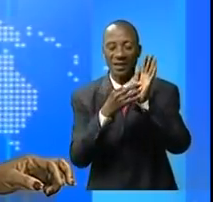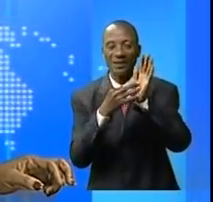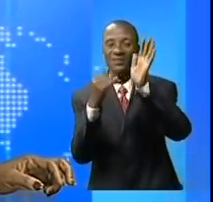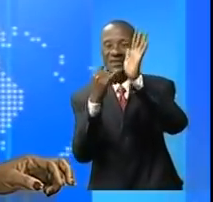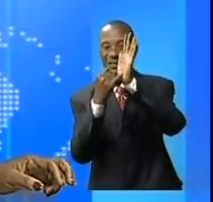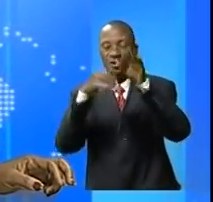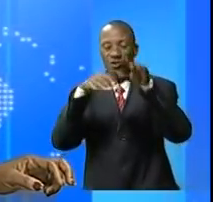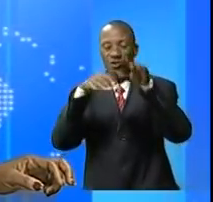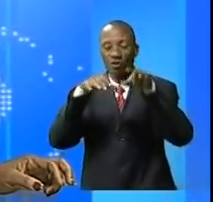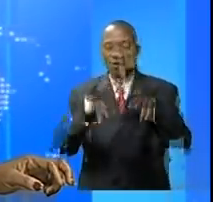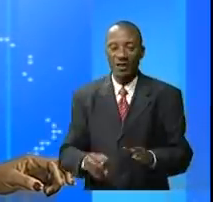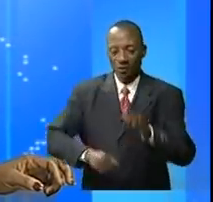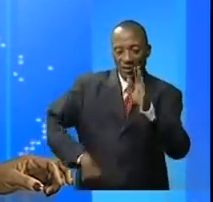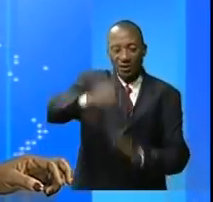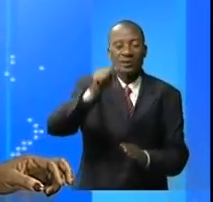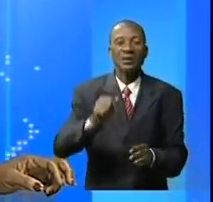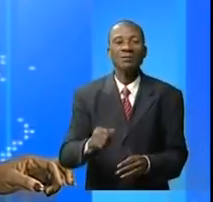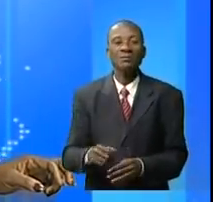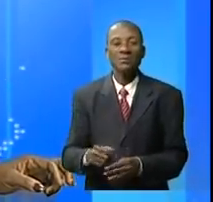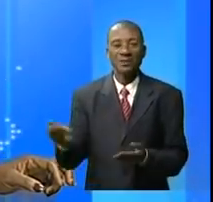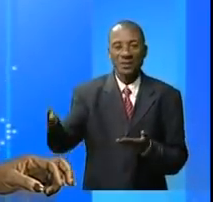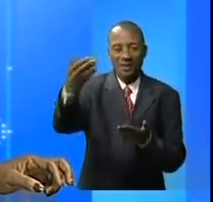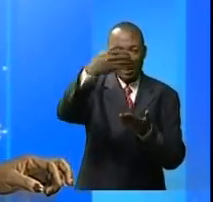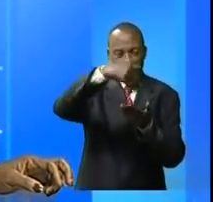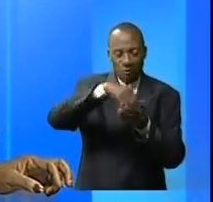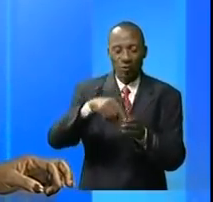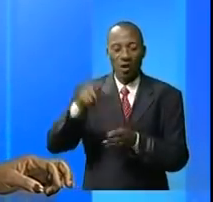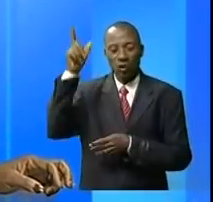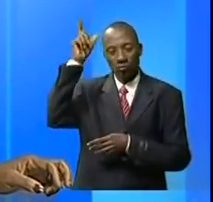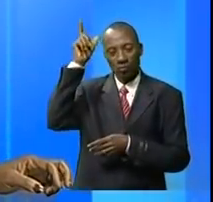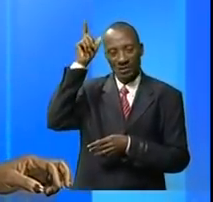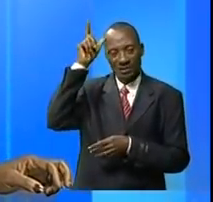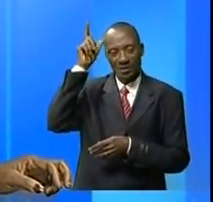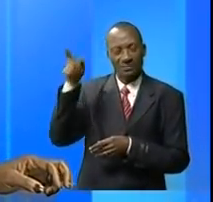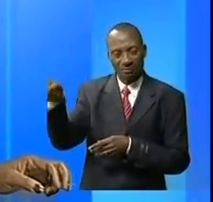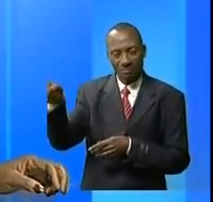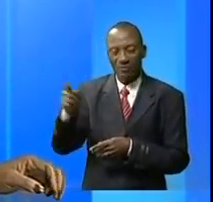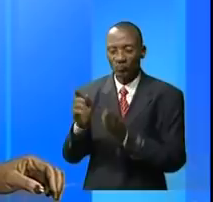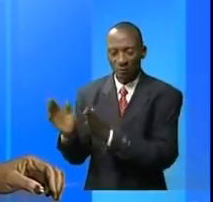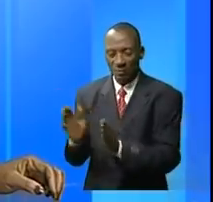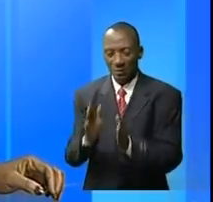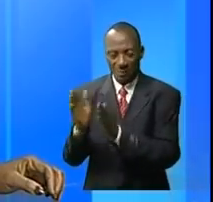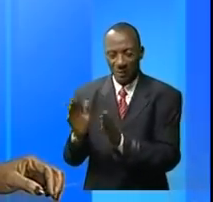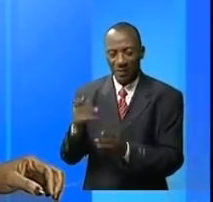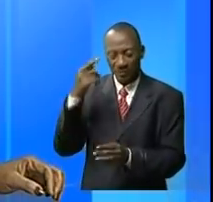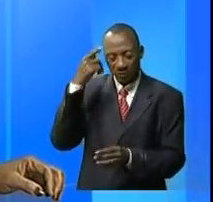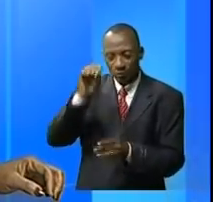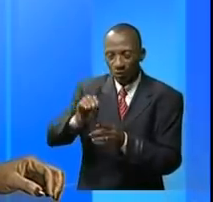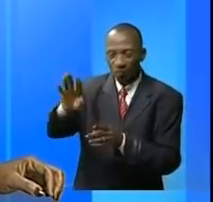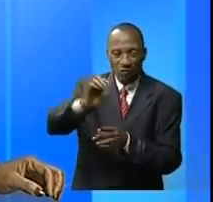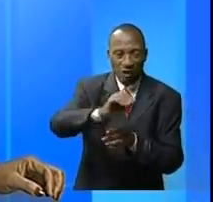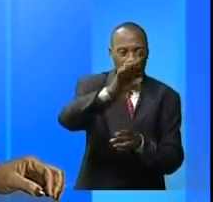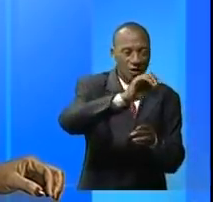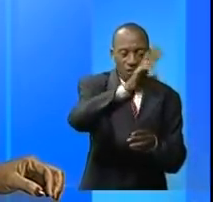de ce pays vers l'Ubangi pour un séjour irrégulier. En attendant leur intégration sociale dans la société, le gouvernement provincial